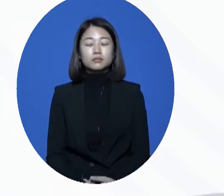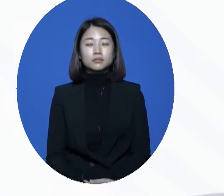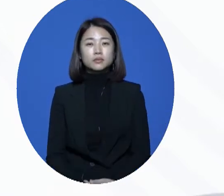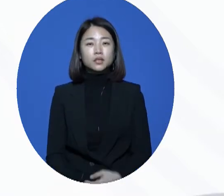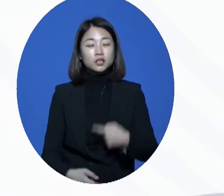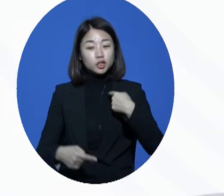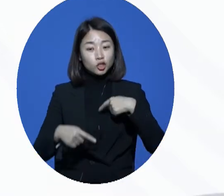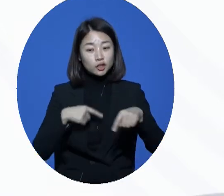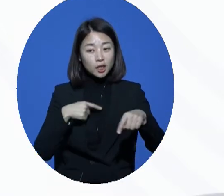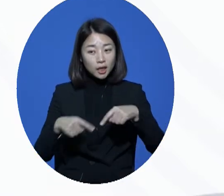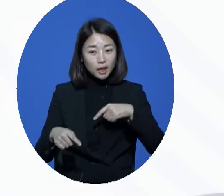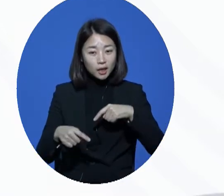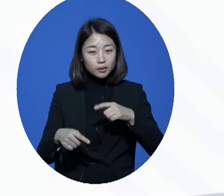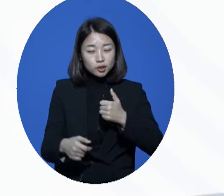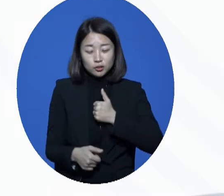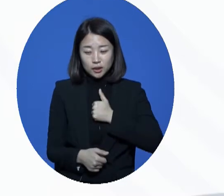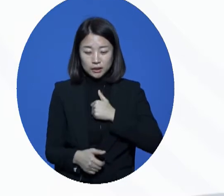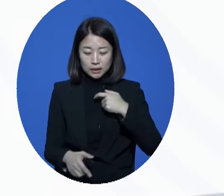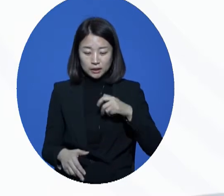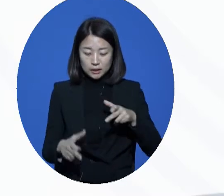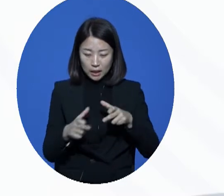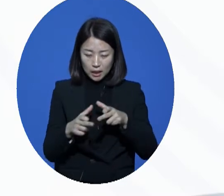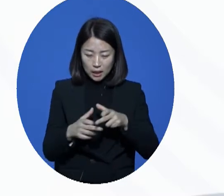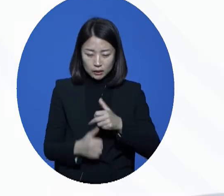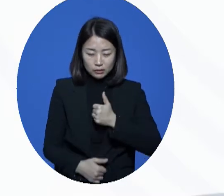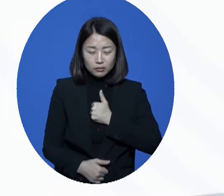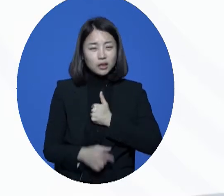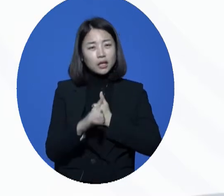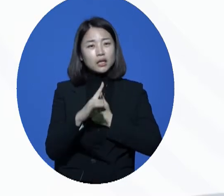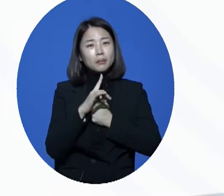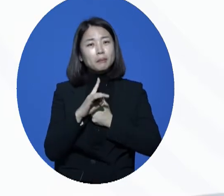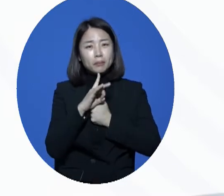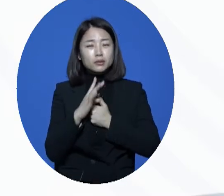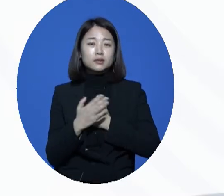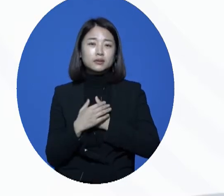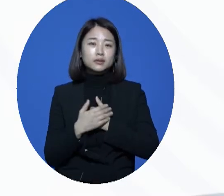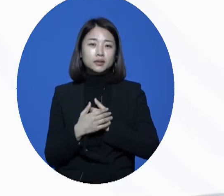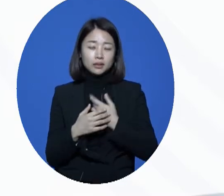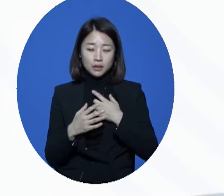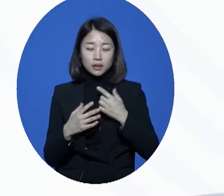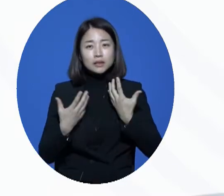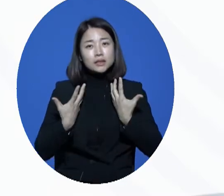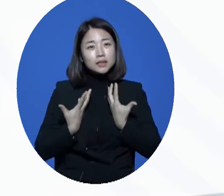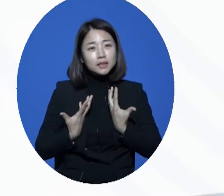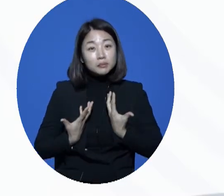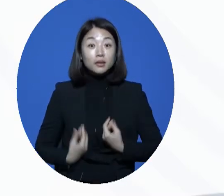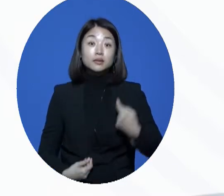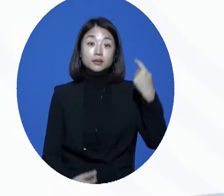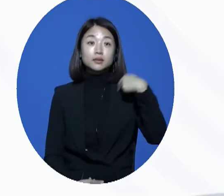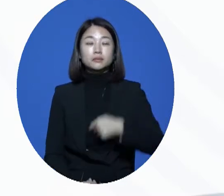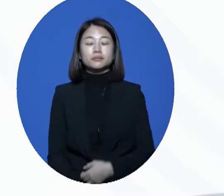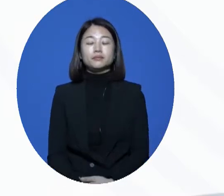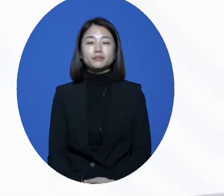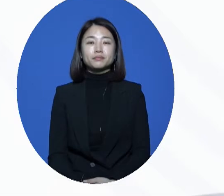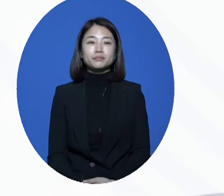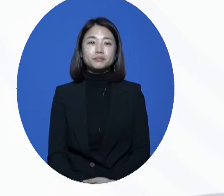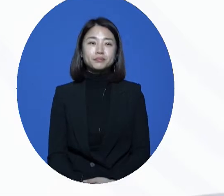정체성을 상실시키고 오로지 장애라는 정체성만 부각되고 남을 수밖에 없는 상황이라고 생각이 들어.